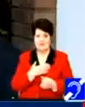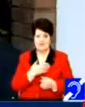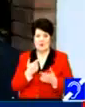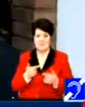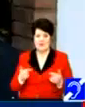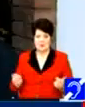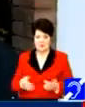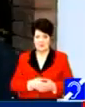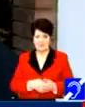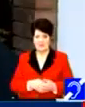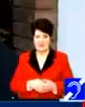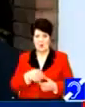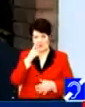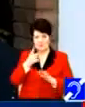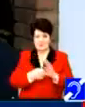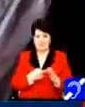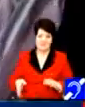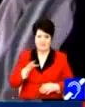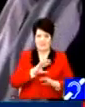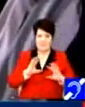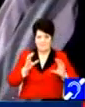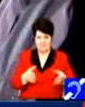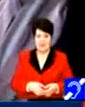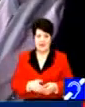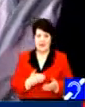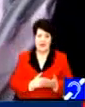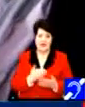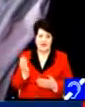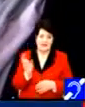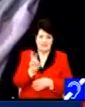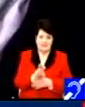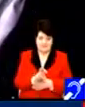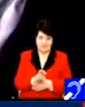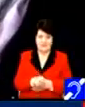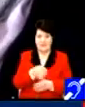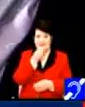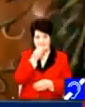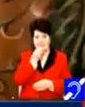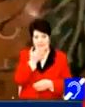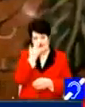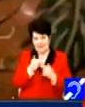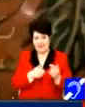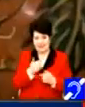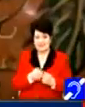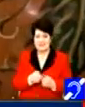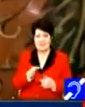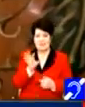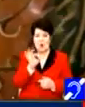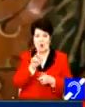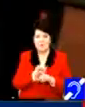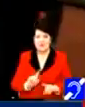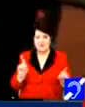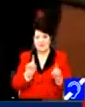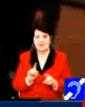продукция узнавалась во всем мире. Cei care lăpășesc pragul au parte de vin, bucate tradiționale și obiceiuri specifice